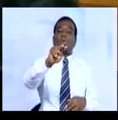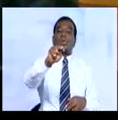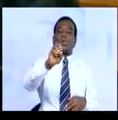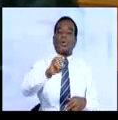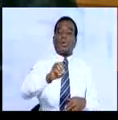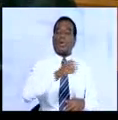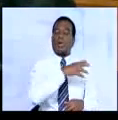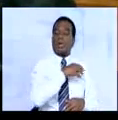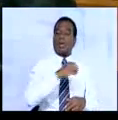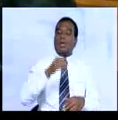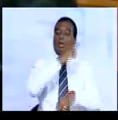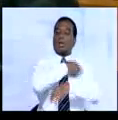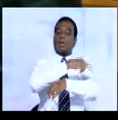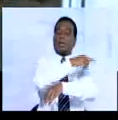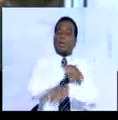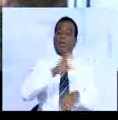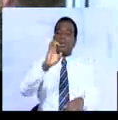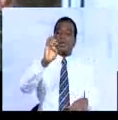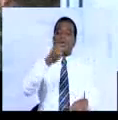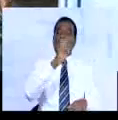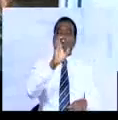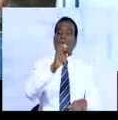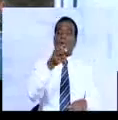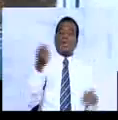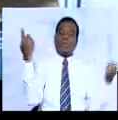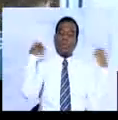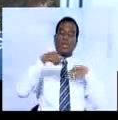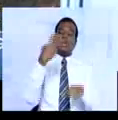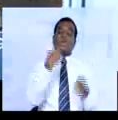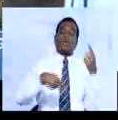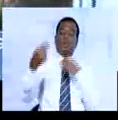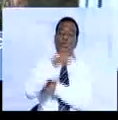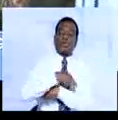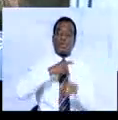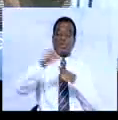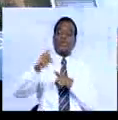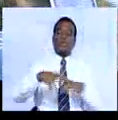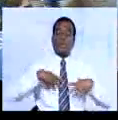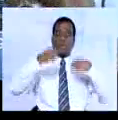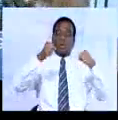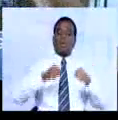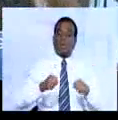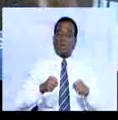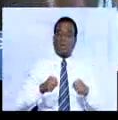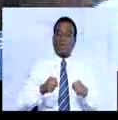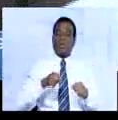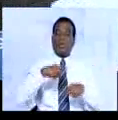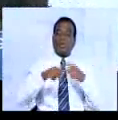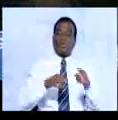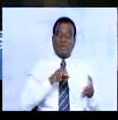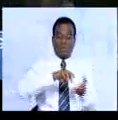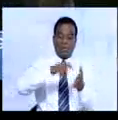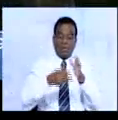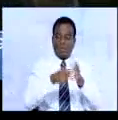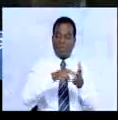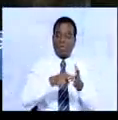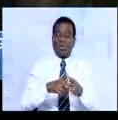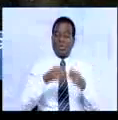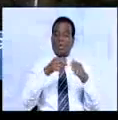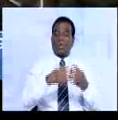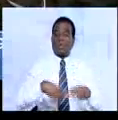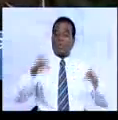centre de santé rural de Séchi. Durant ces 2 jours de travaux, les professionnels de la santé et des TIC vont définir les enjeux et les